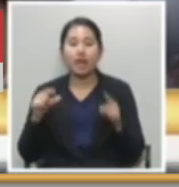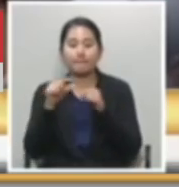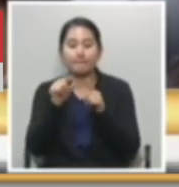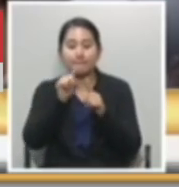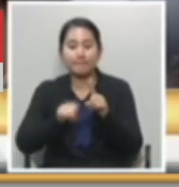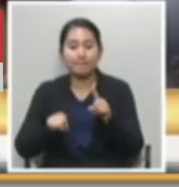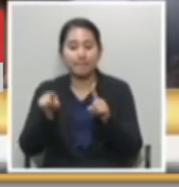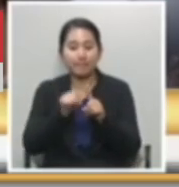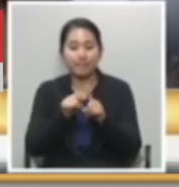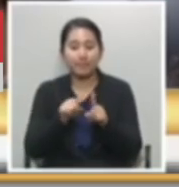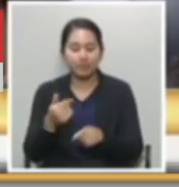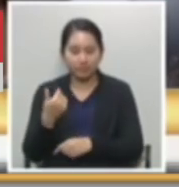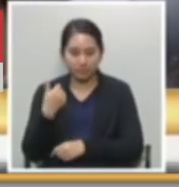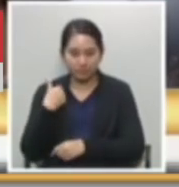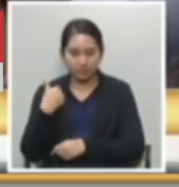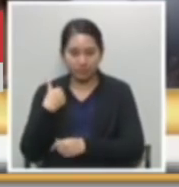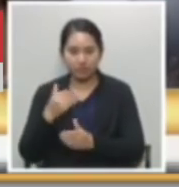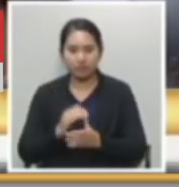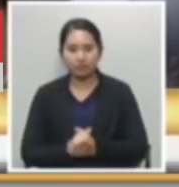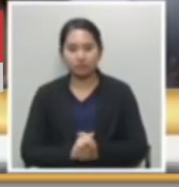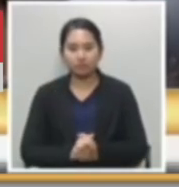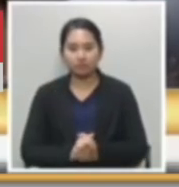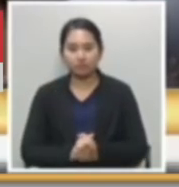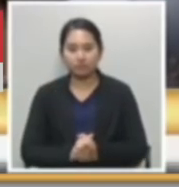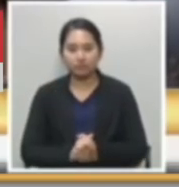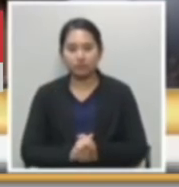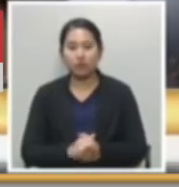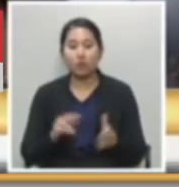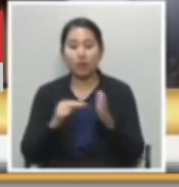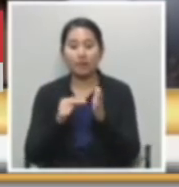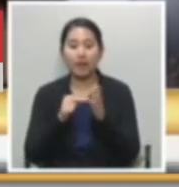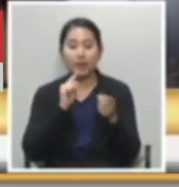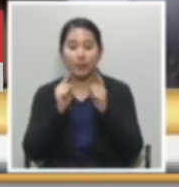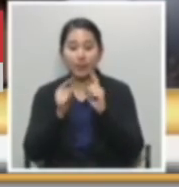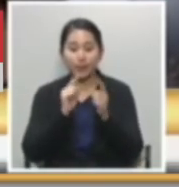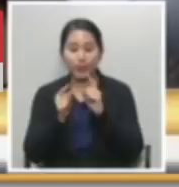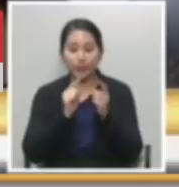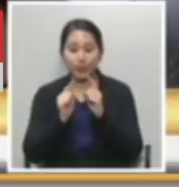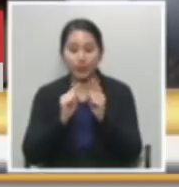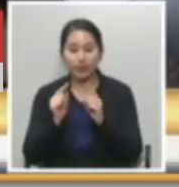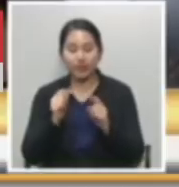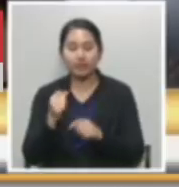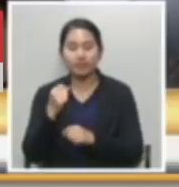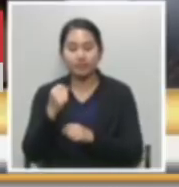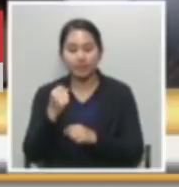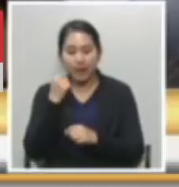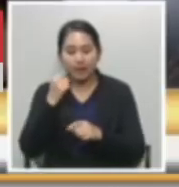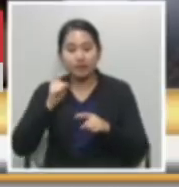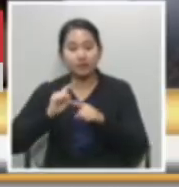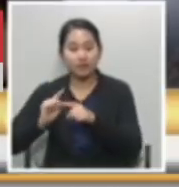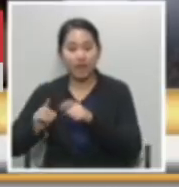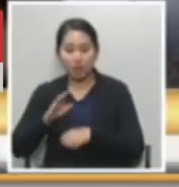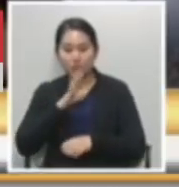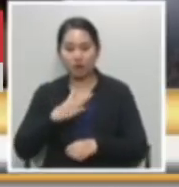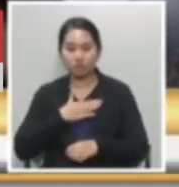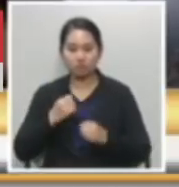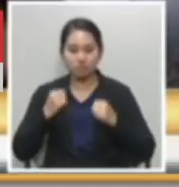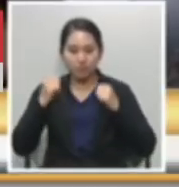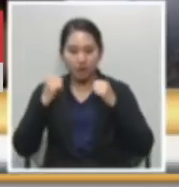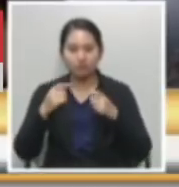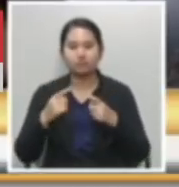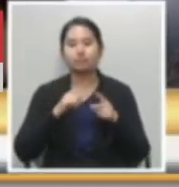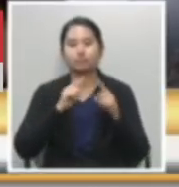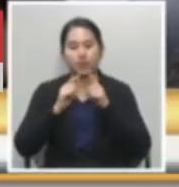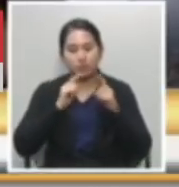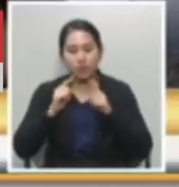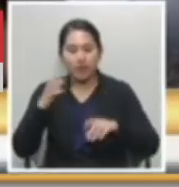มรู้จักคำว่า negotiate ไหมแปลว่าการเจรจาต่อรองยังมีพลังถ้าเรามี bargaining power คือมีกำลังในการต่